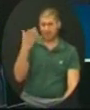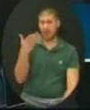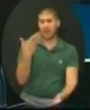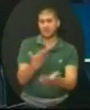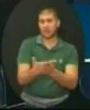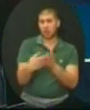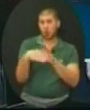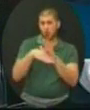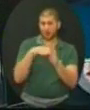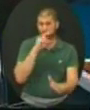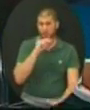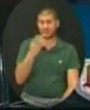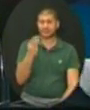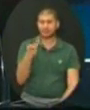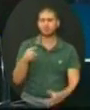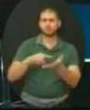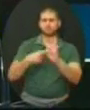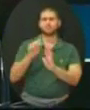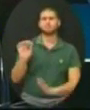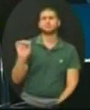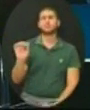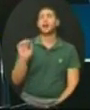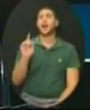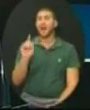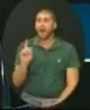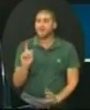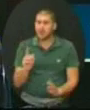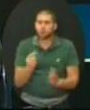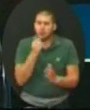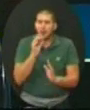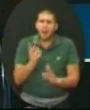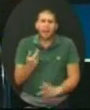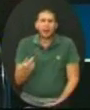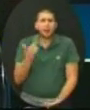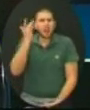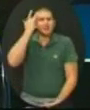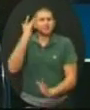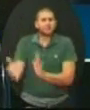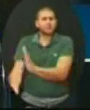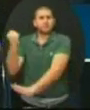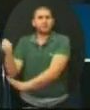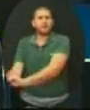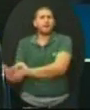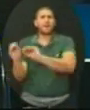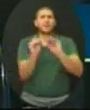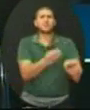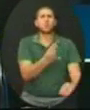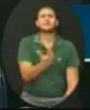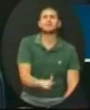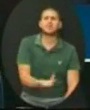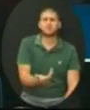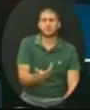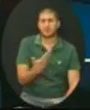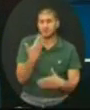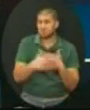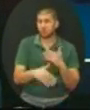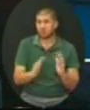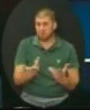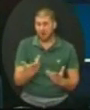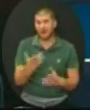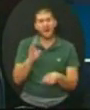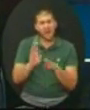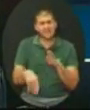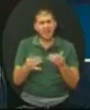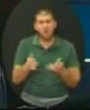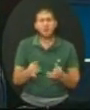חוק שדיברה על כך שהכספים האלה צבועים. אם כך, באיזה רשות העבירו את הכספים האלו? והפועל היוצא של זה, זה